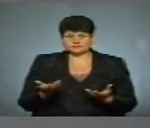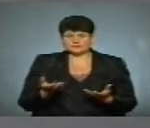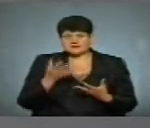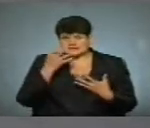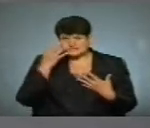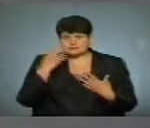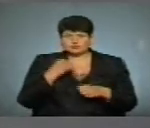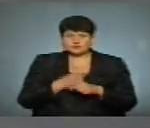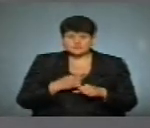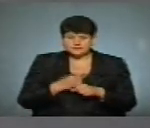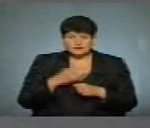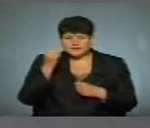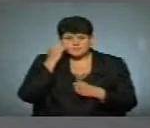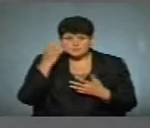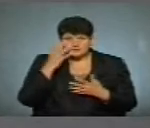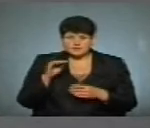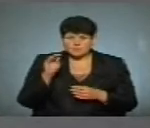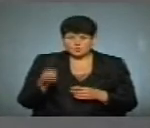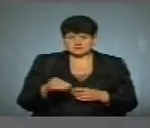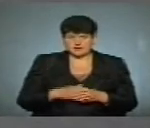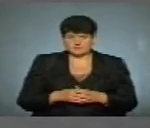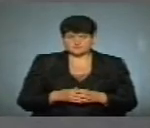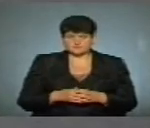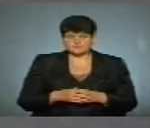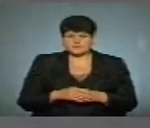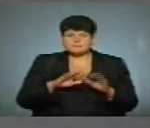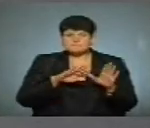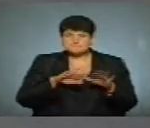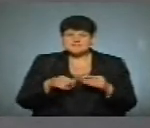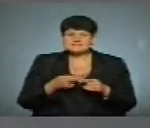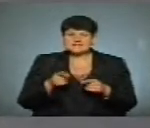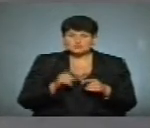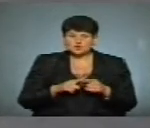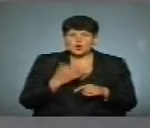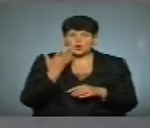Забув, працював, я не пам'ятаю, де я її поставив. Після цього,